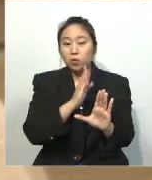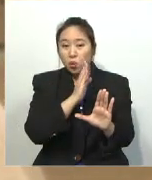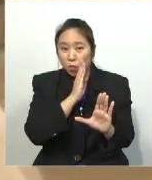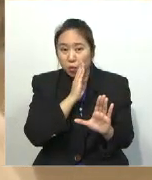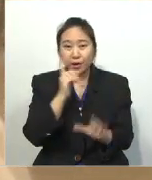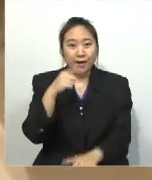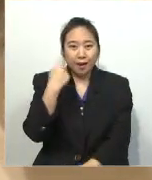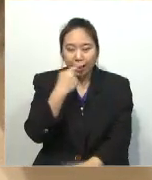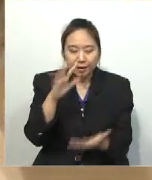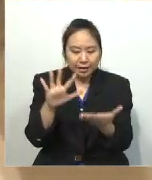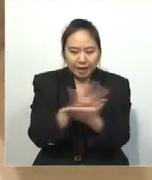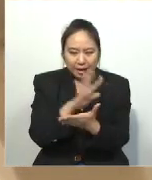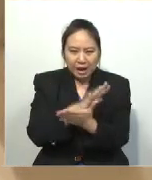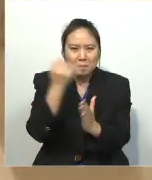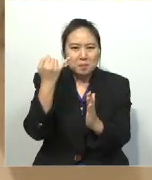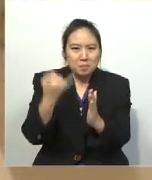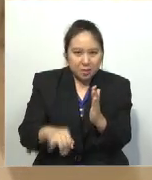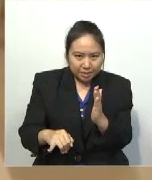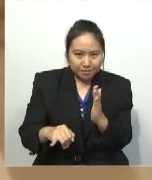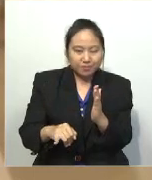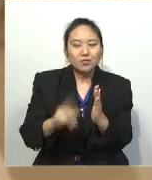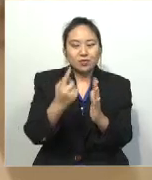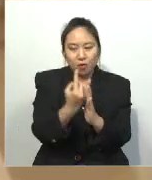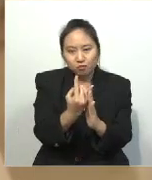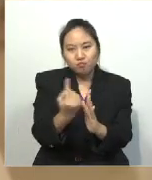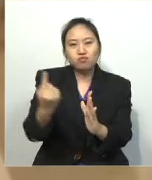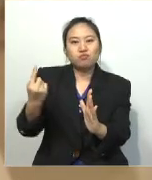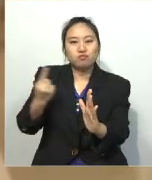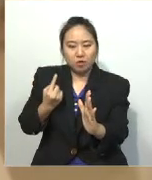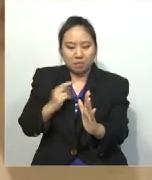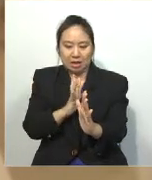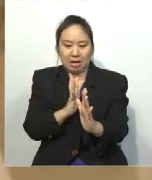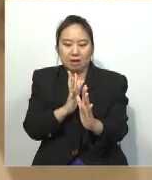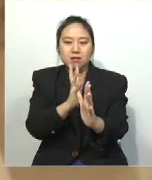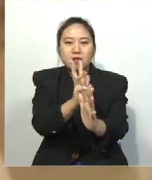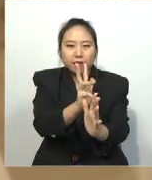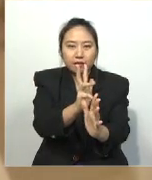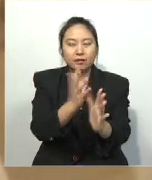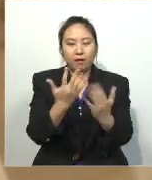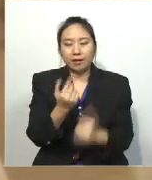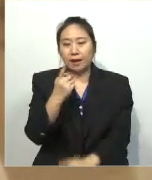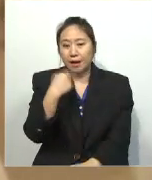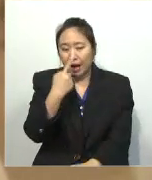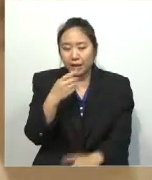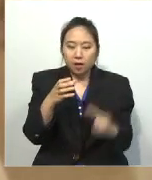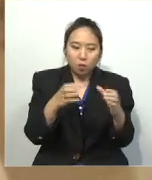ใดมีเอกสารผิดพลาดนะคะก็จะต้องมีการลำดับเลื่อนออกไปอีกทีค่ะซึ่งไม่ว่าพรรคไหนจะ